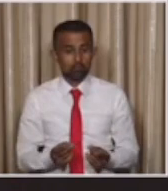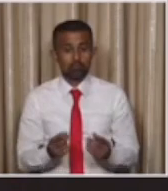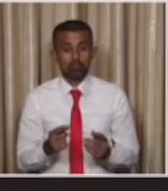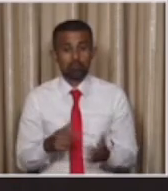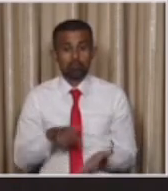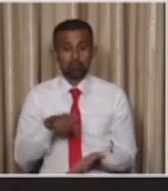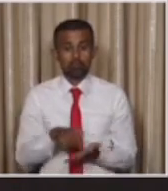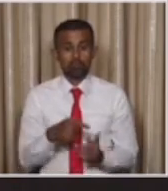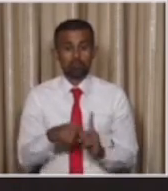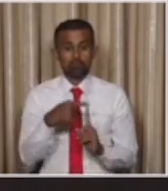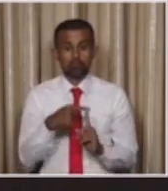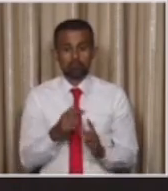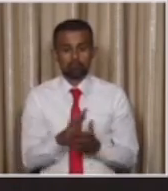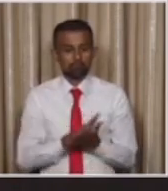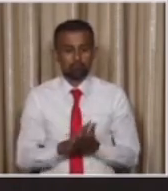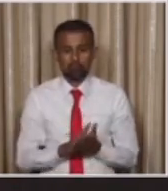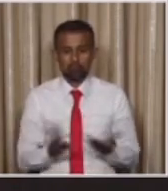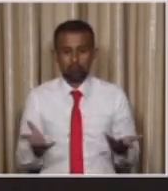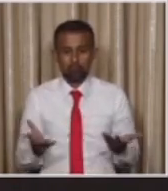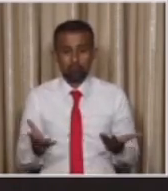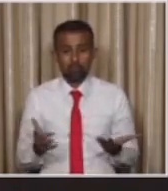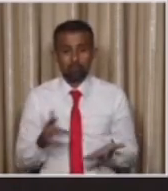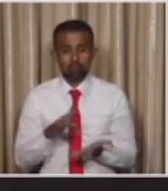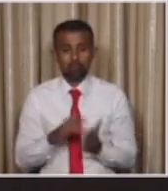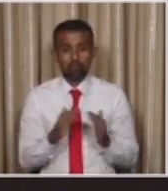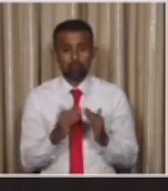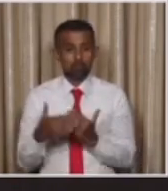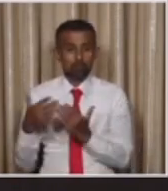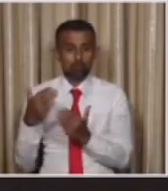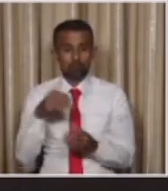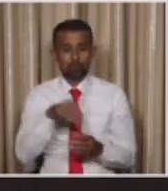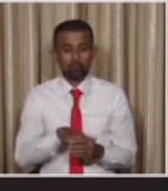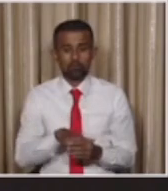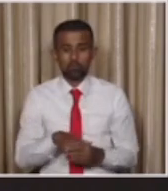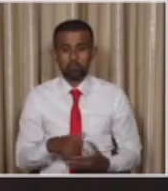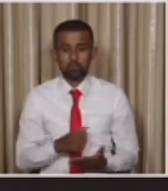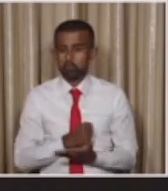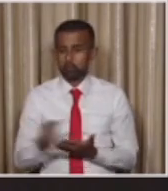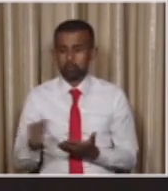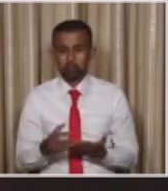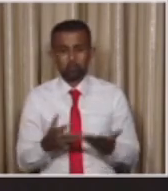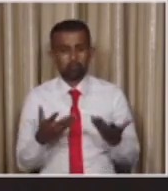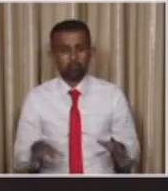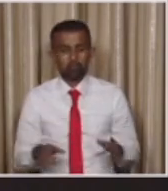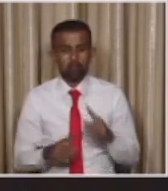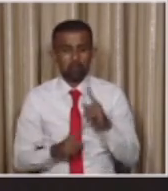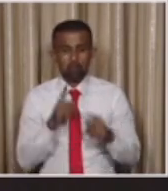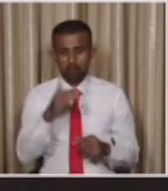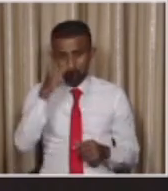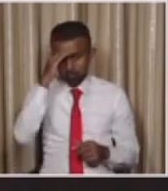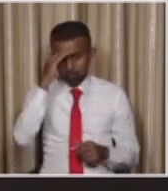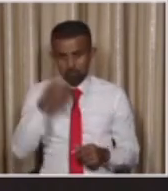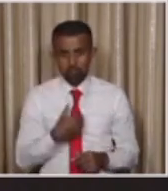සංවර්ධනය තුළින් අපිලිවලට කෙරිච්ච නාගරික සංවර්ධනය තුළින් බලවත් විනාශයකට පත්වලා තියෙනවා. විශේෂම කතානායකතුමනි,